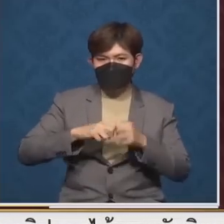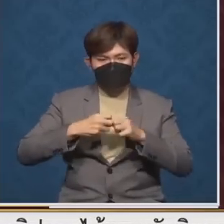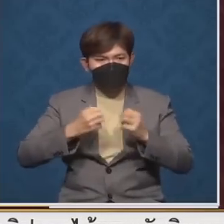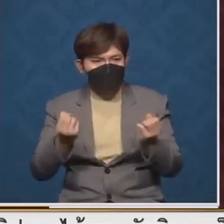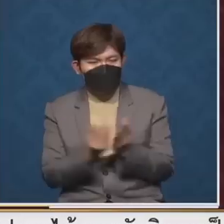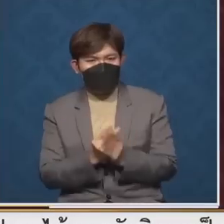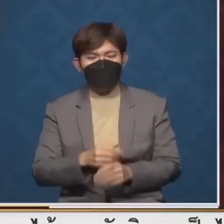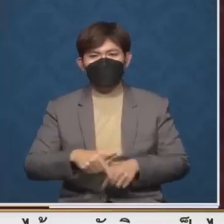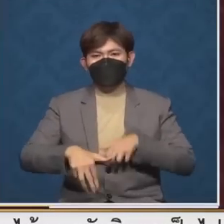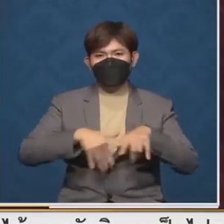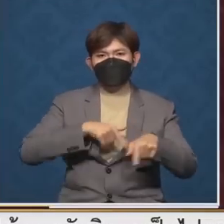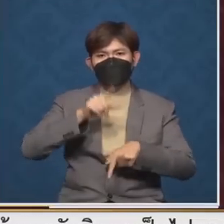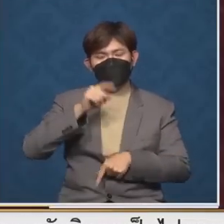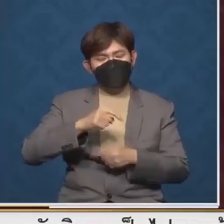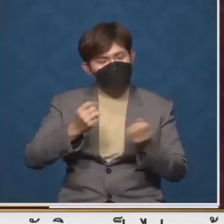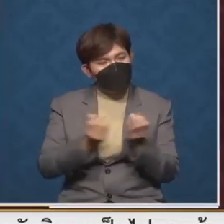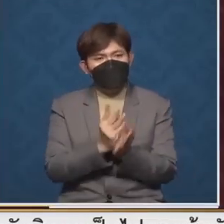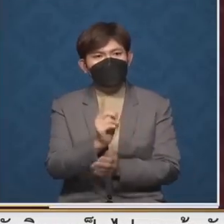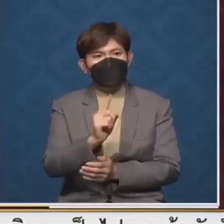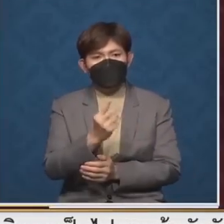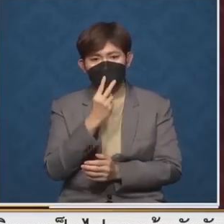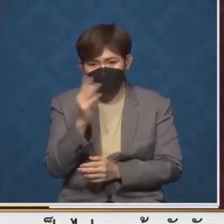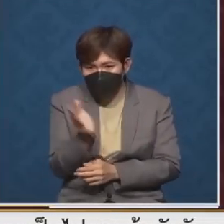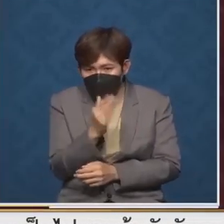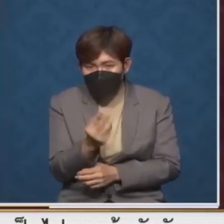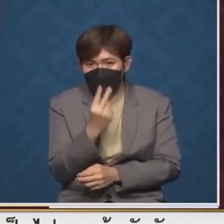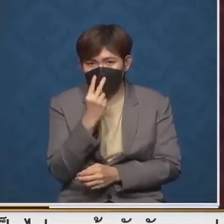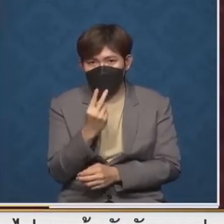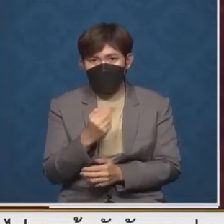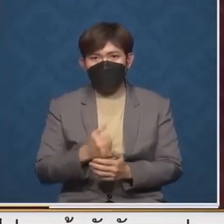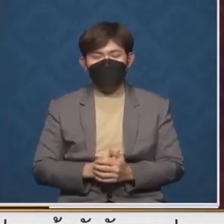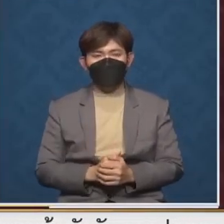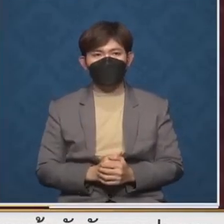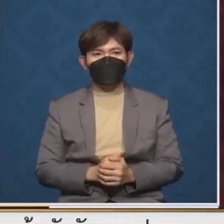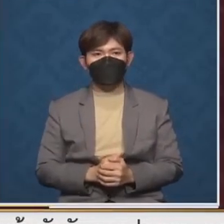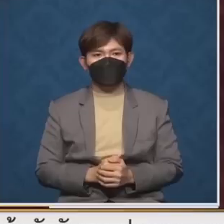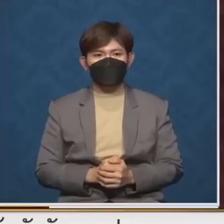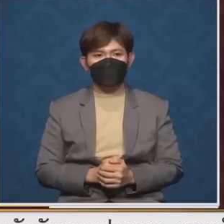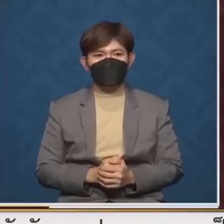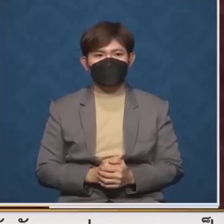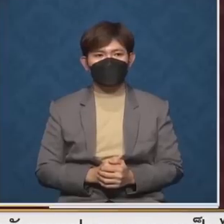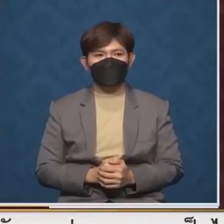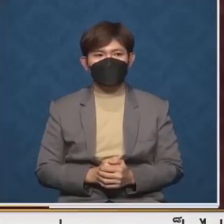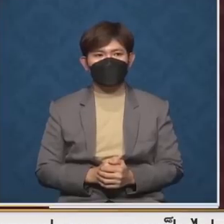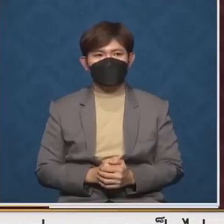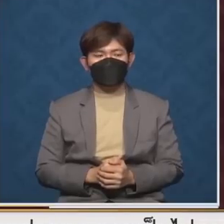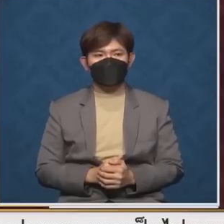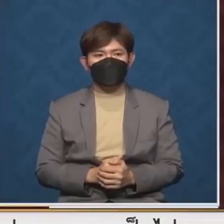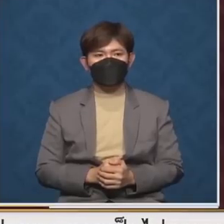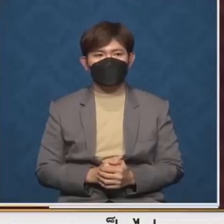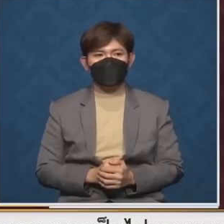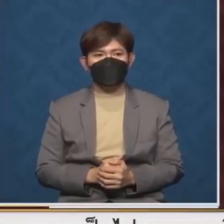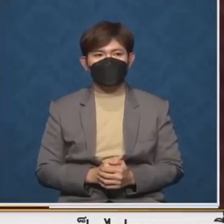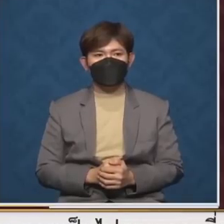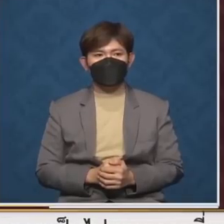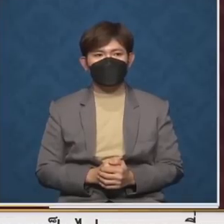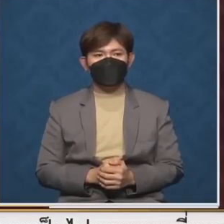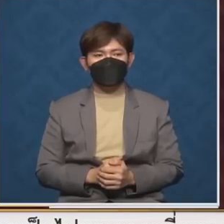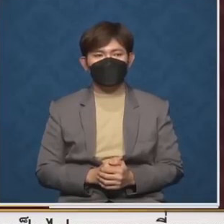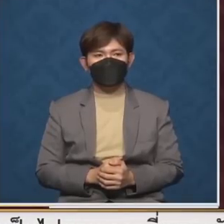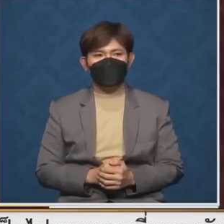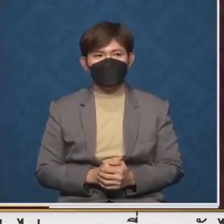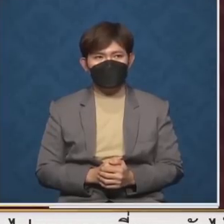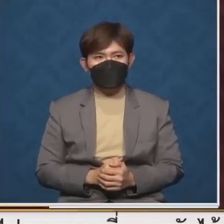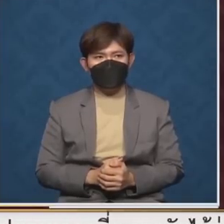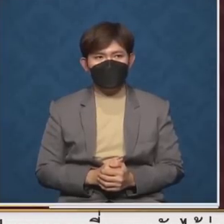คนไทยตรงนี้ผมจะอาจจะฉายใหเร็วข้นอกนะครัไปดแผนต่ไปครับกับแ่